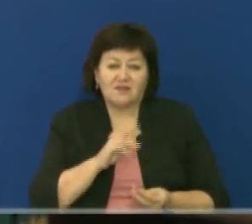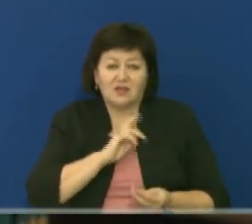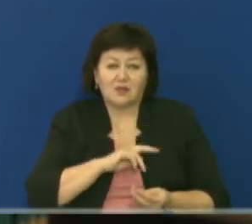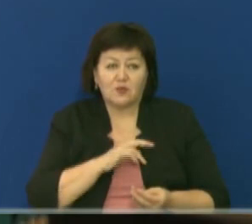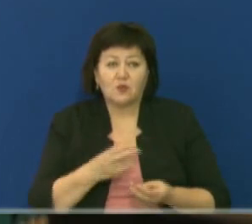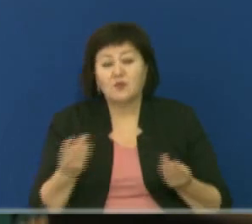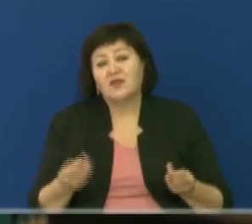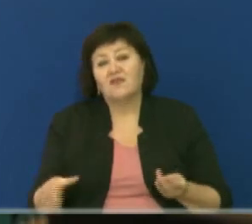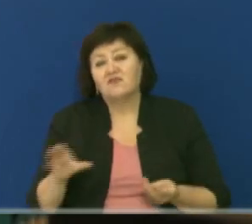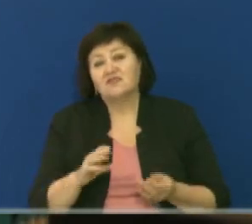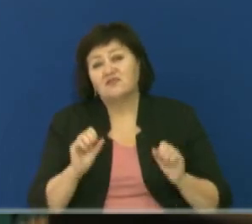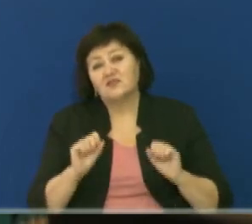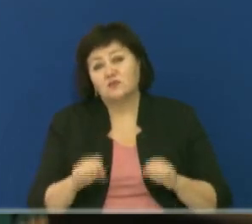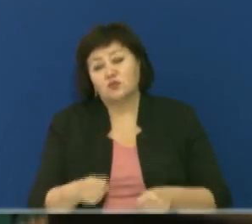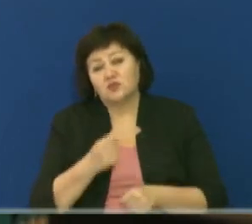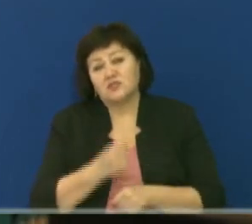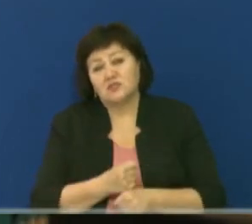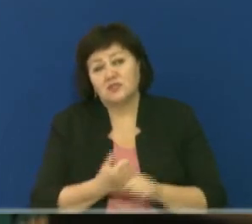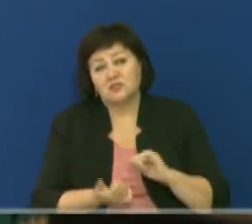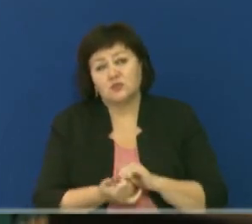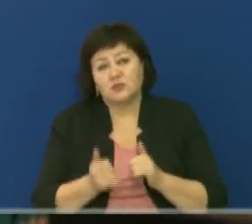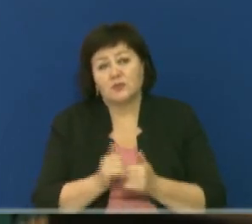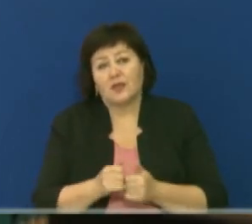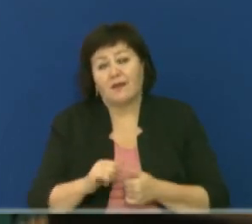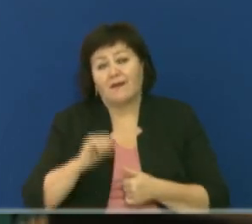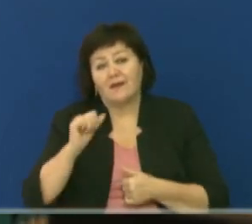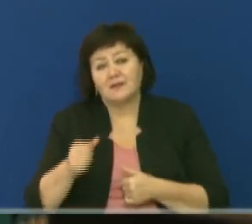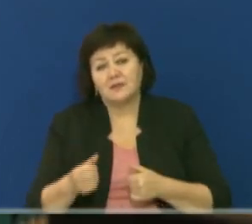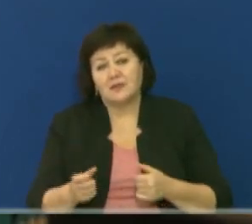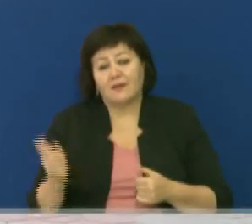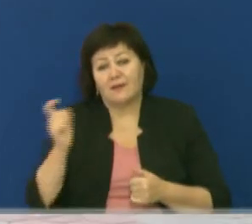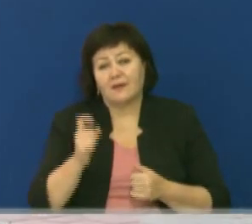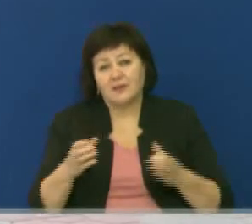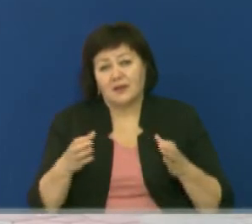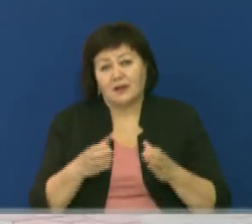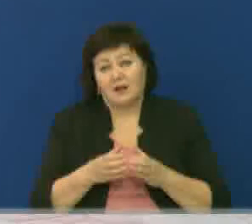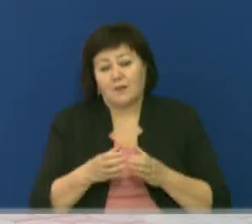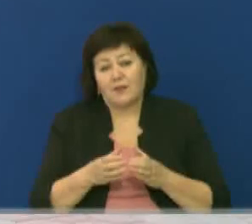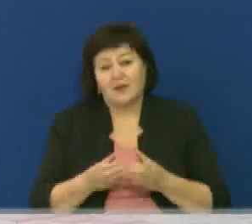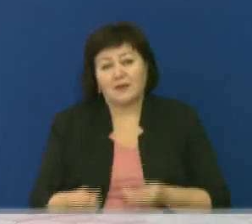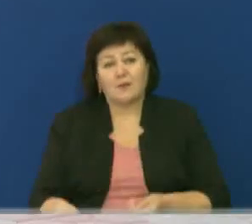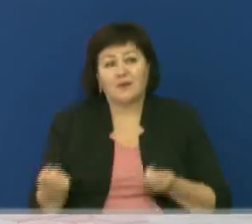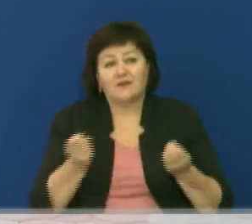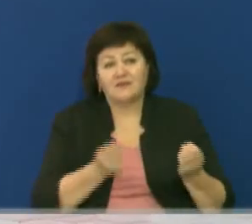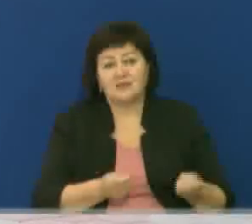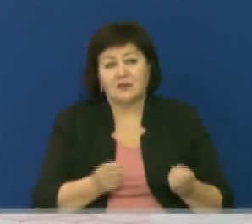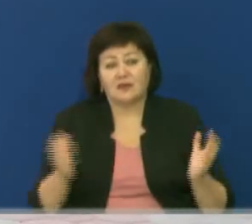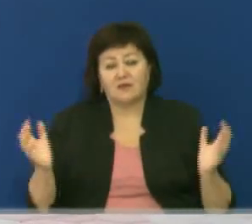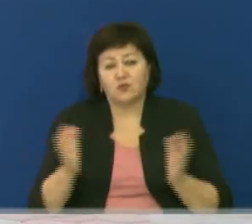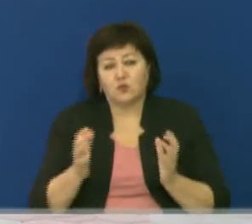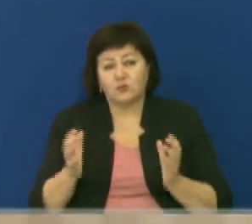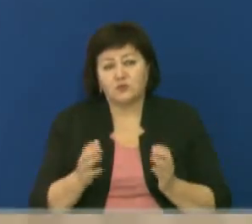барлық мүмкіндікті жасауға тырысамыз. Өскемен қаласының жеке компаниясынан көлік алдырудамыз. Сондай-ақ, семафтопаркке қала